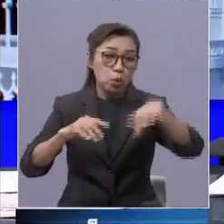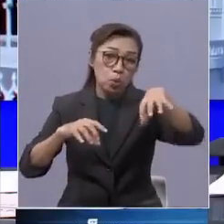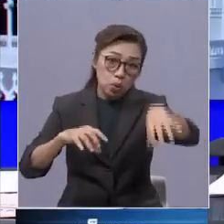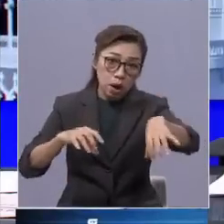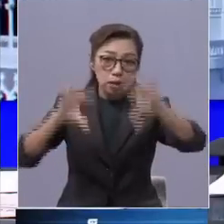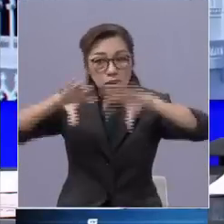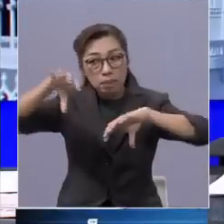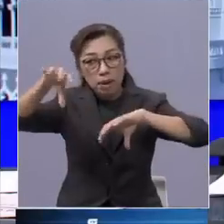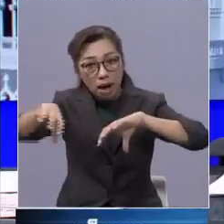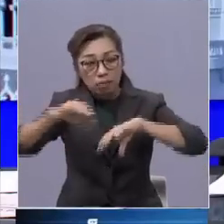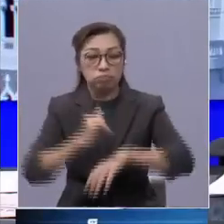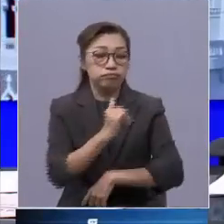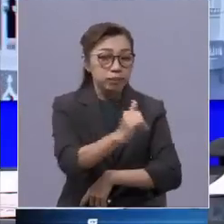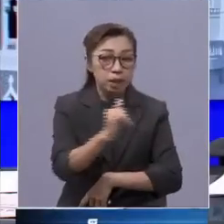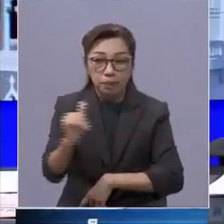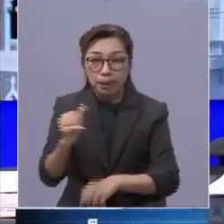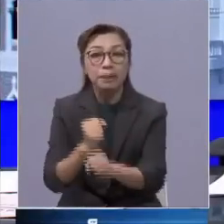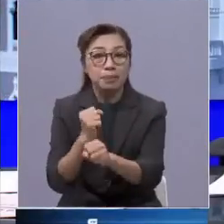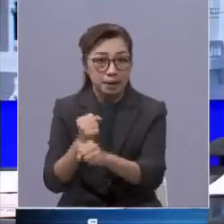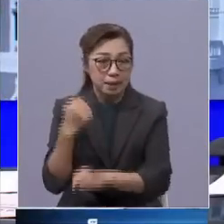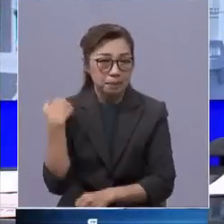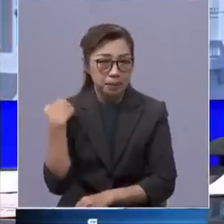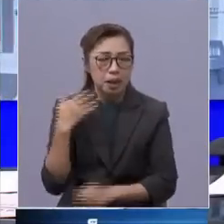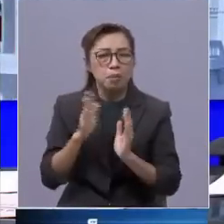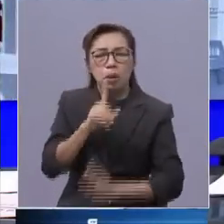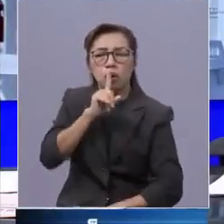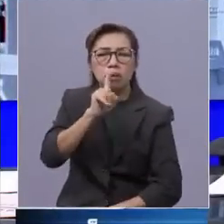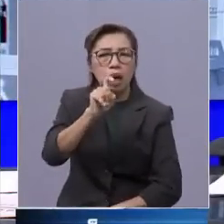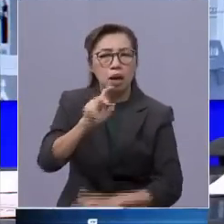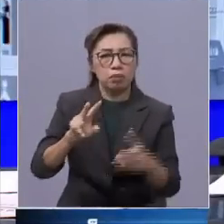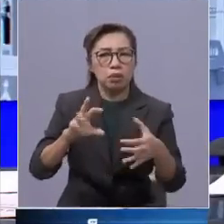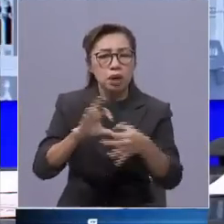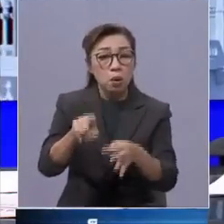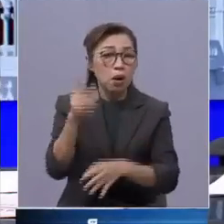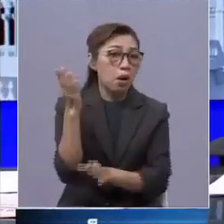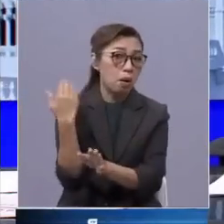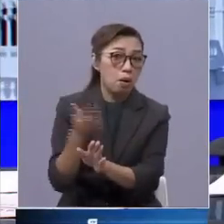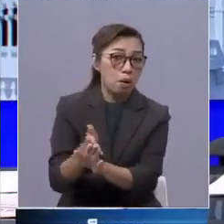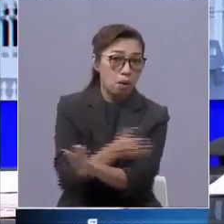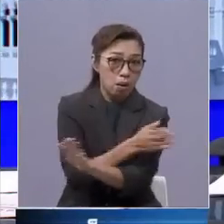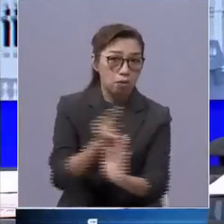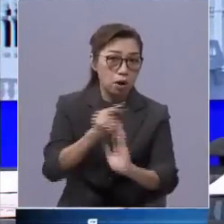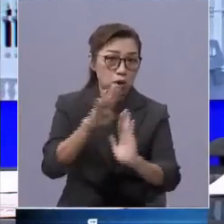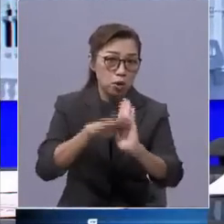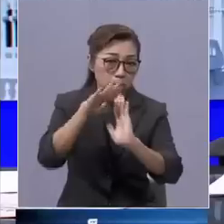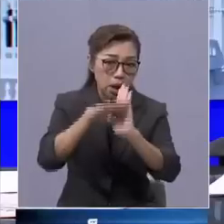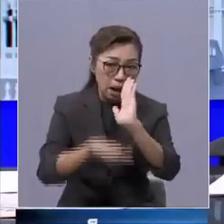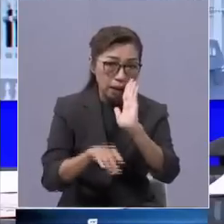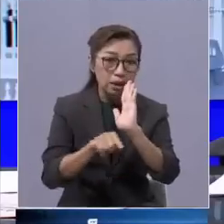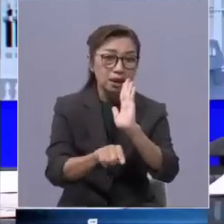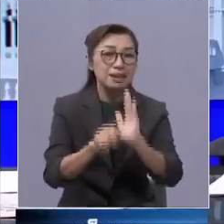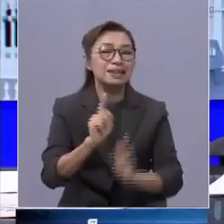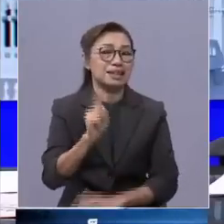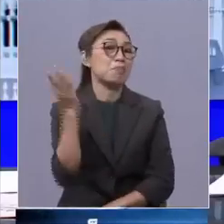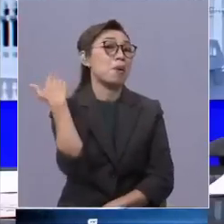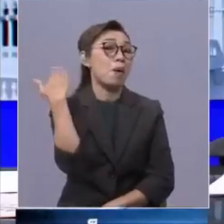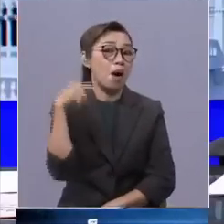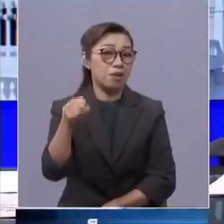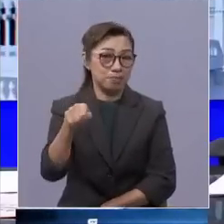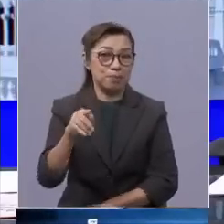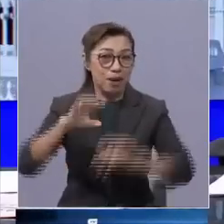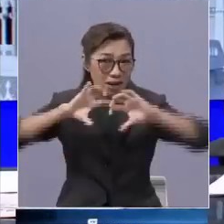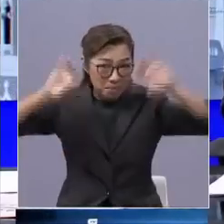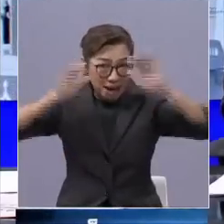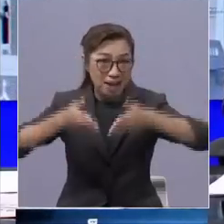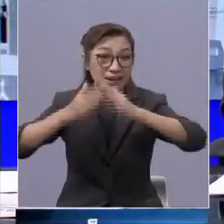มีคำทวงถามถึงนโยบายต่างๆนะครับที่ได้มีการประกาศเอาไว้ตั้งแต่ต้นคือทวงกันตั้งแต่วันแรกเนี่ยนะเดี๋ยววันนี้จะ